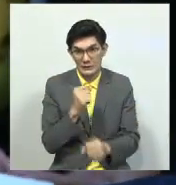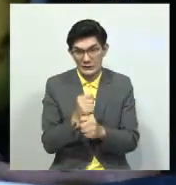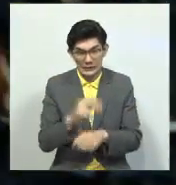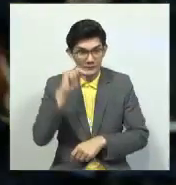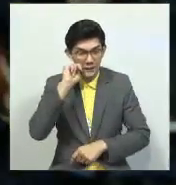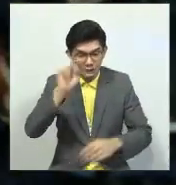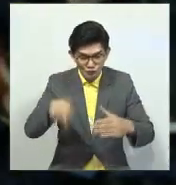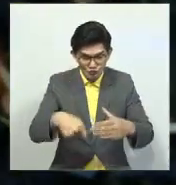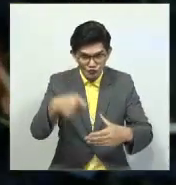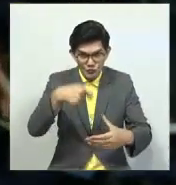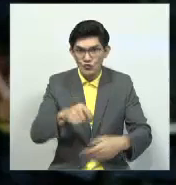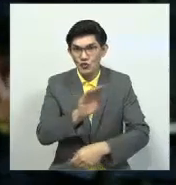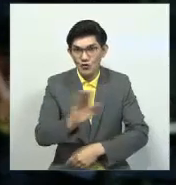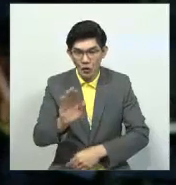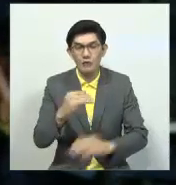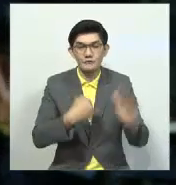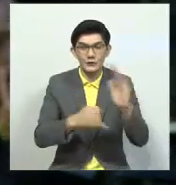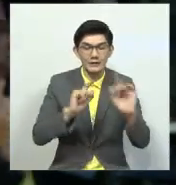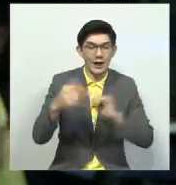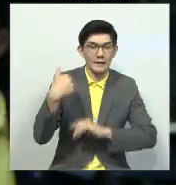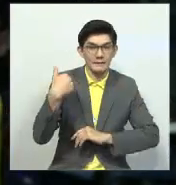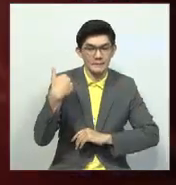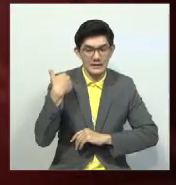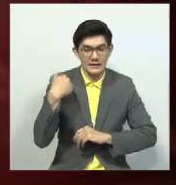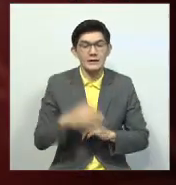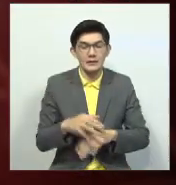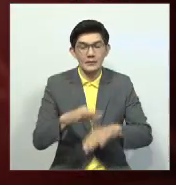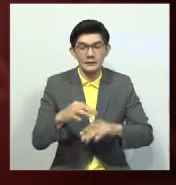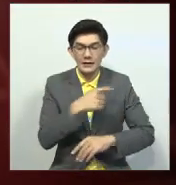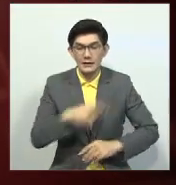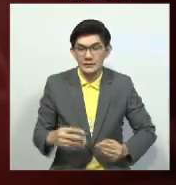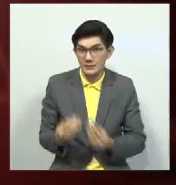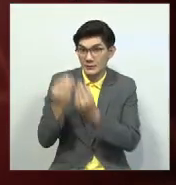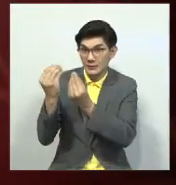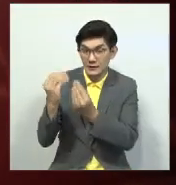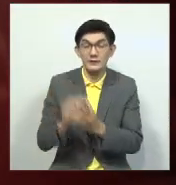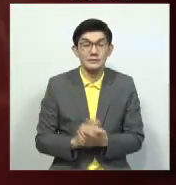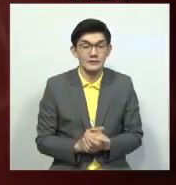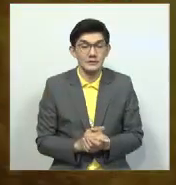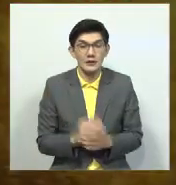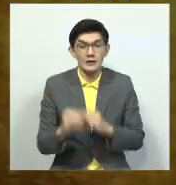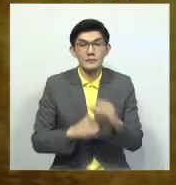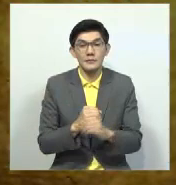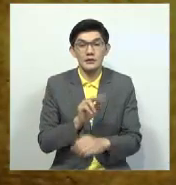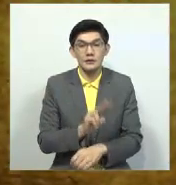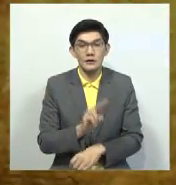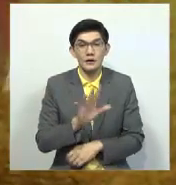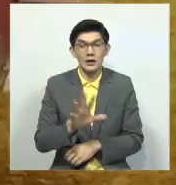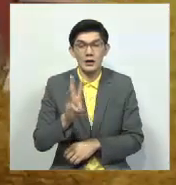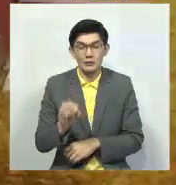ตักน้ำจากแหล่งน้ำศักดิ์สิทธิ์ในการจัดทำน้ำอภิเษกในการพระราชพิธีบรมราชาภิเษกพุทธศักรา